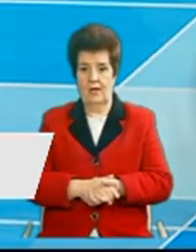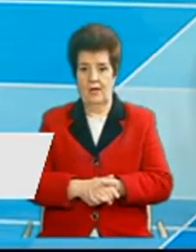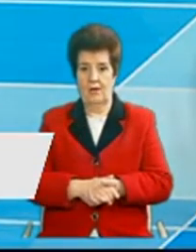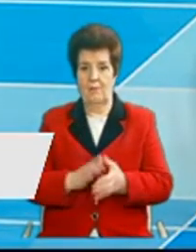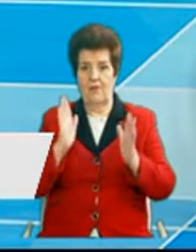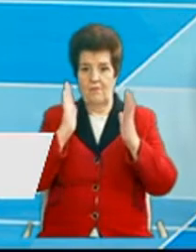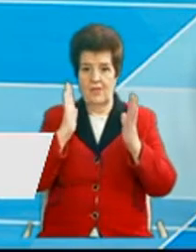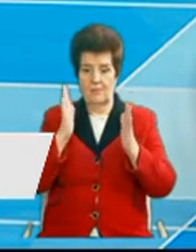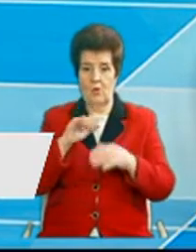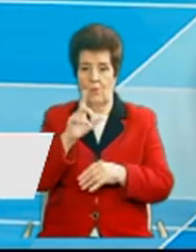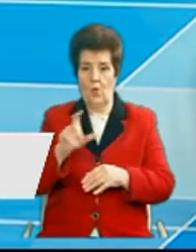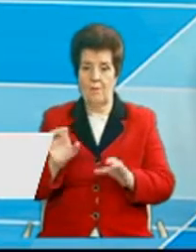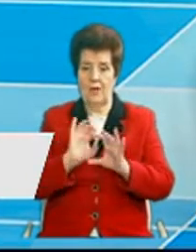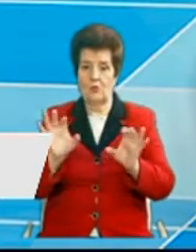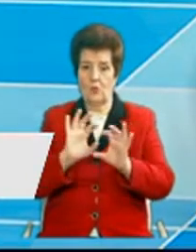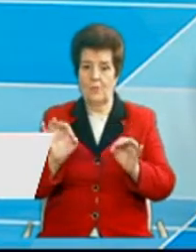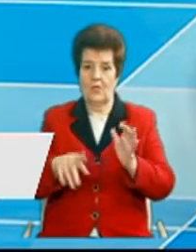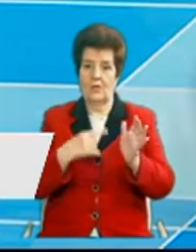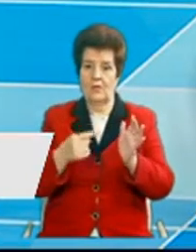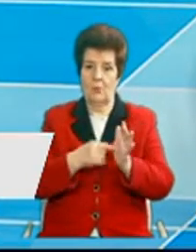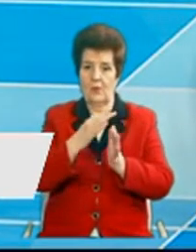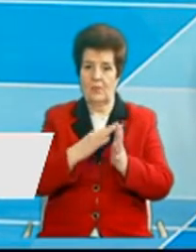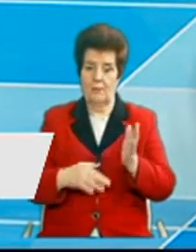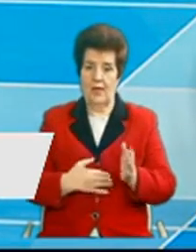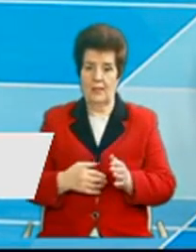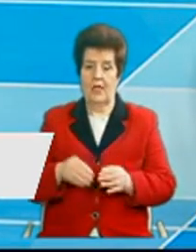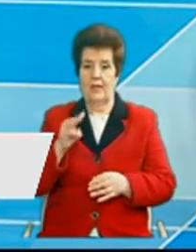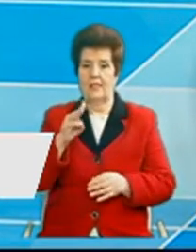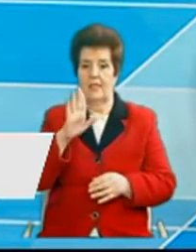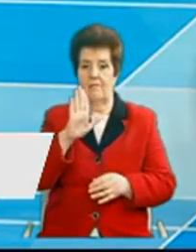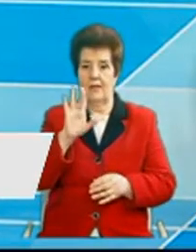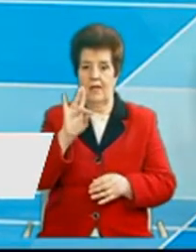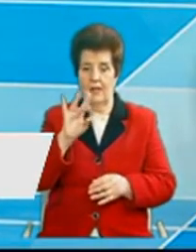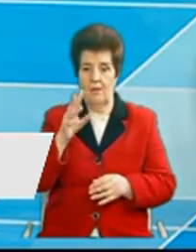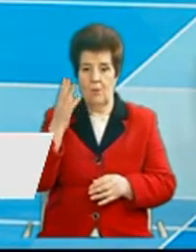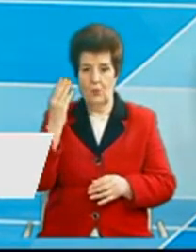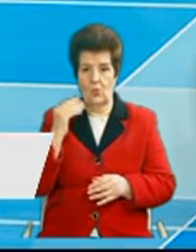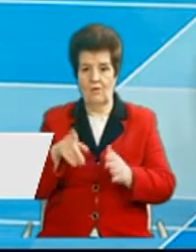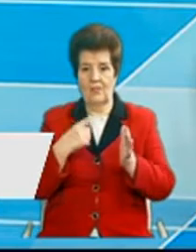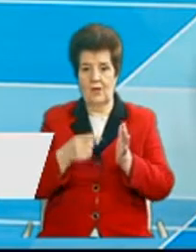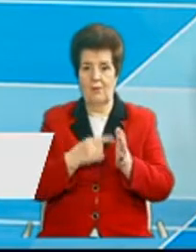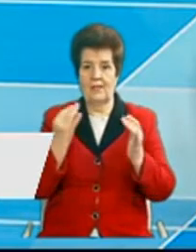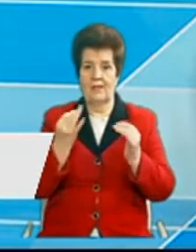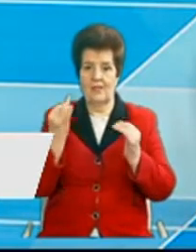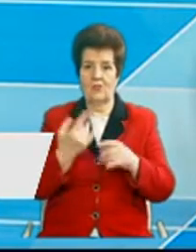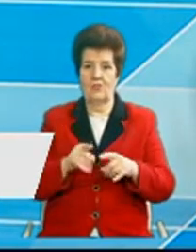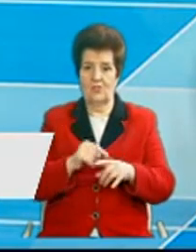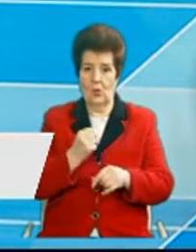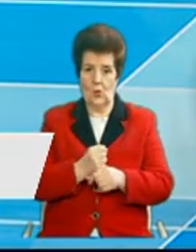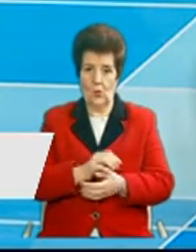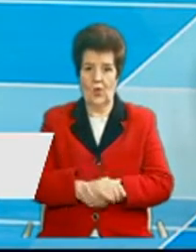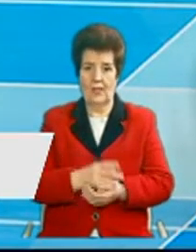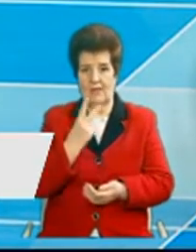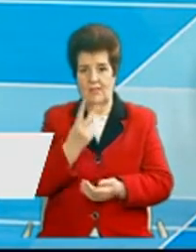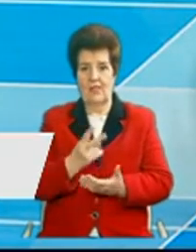Facebook și invităm pe oameni să comenteze și să pună întrebări în continuare pe pagina noastră TVR Moldova. Unei întrebări interesante legate de acest lucru, da?